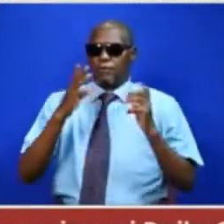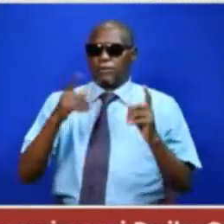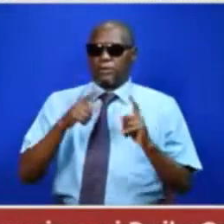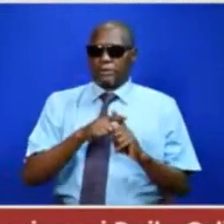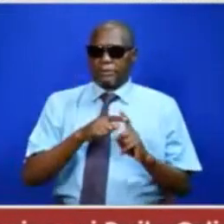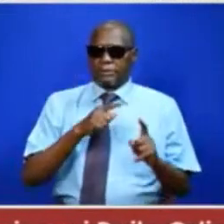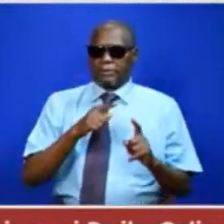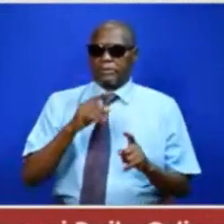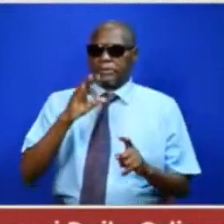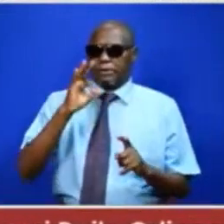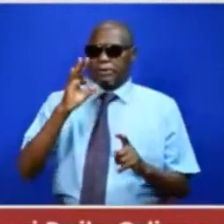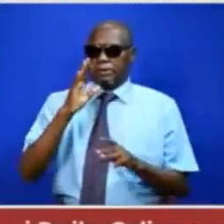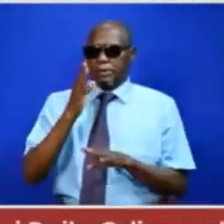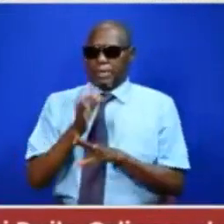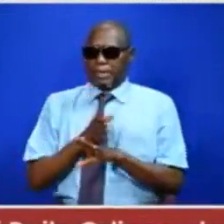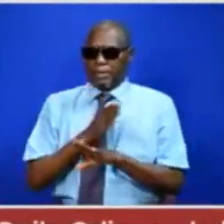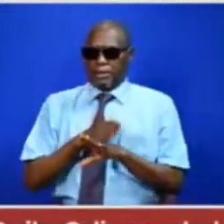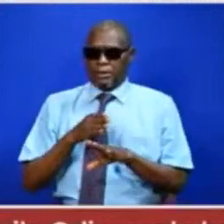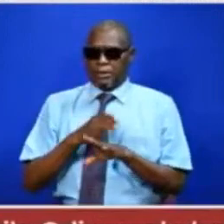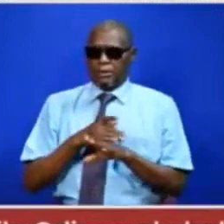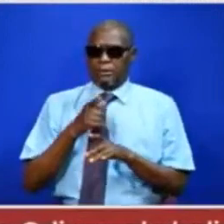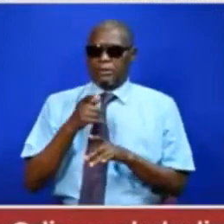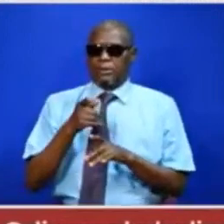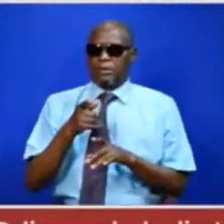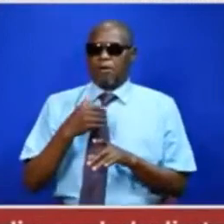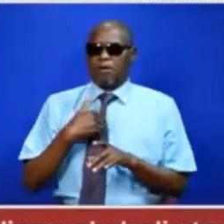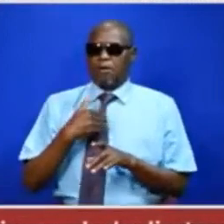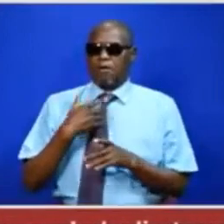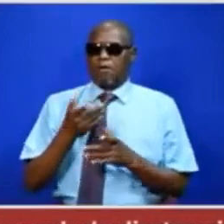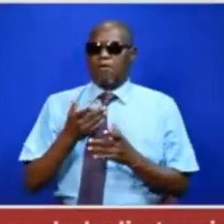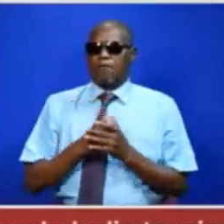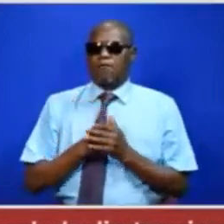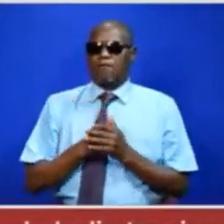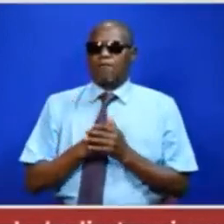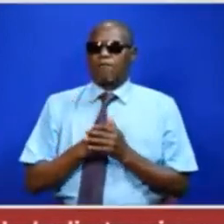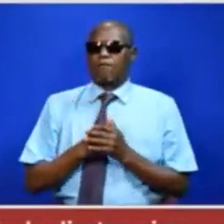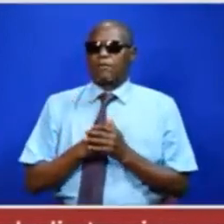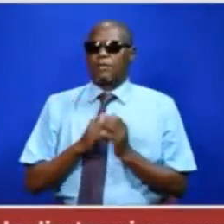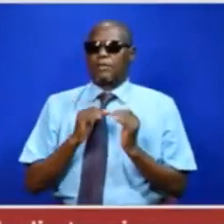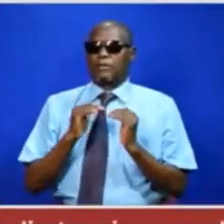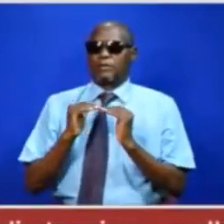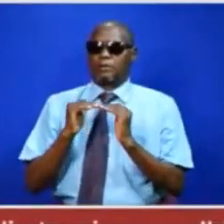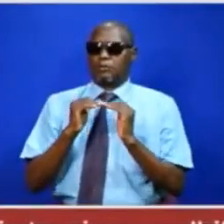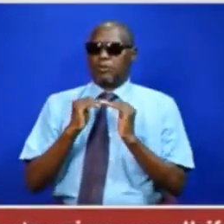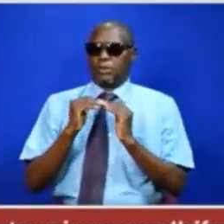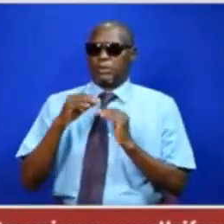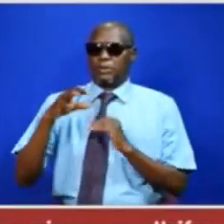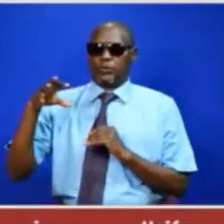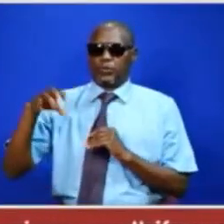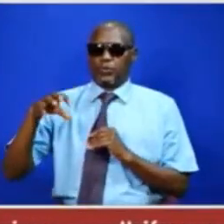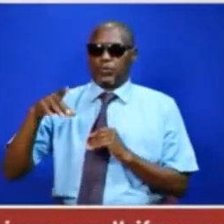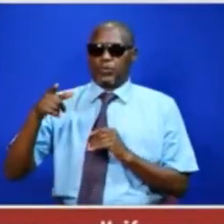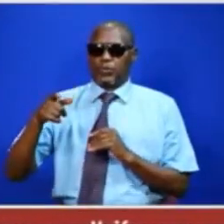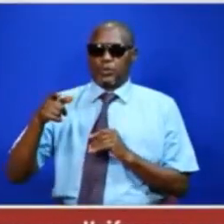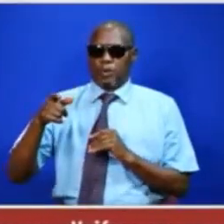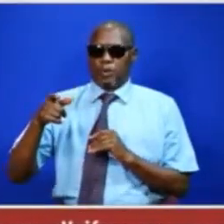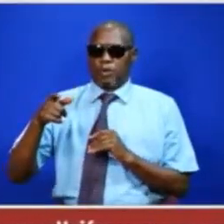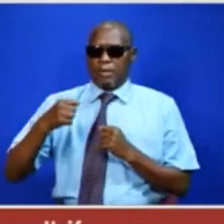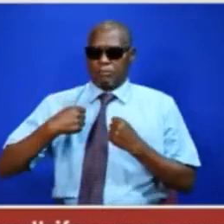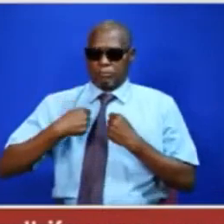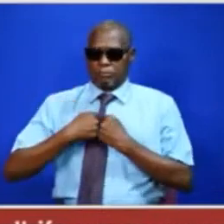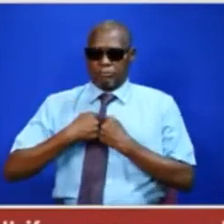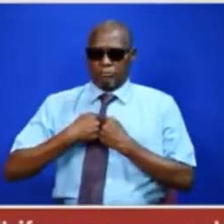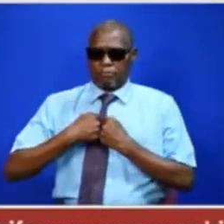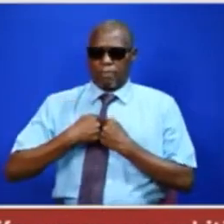wengine watatu kujeruhiwa katika eneo la Goma, mashariki mwa Jamhuri ya Kidemokrasia ya Kongo. Kupitia taarifa kutoka kwa vyombo